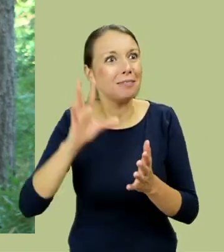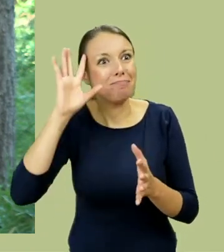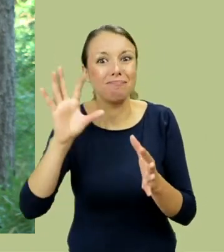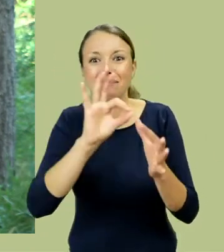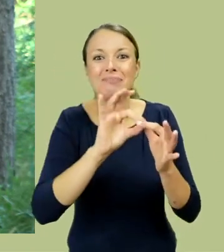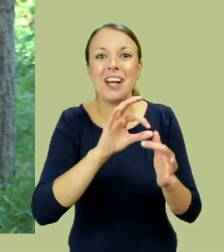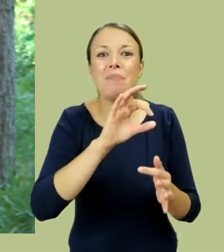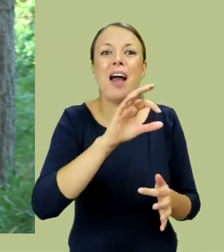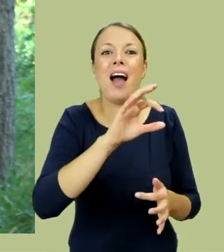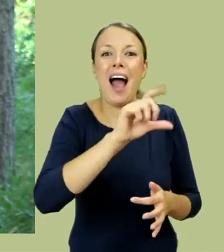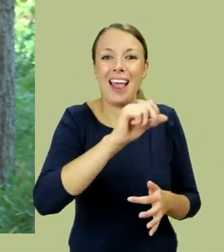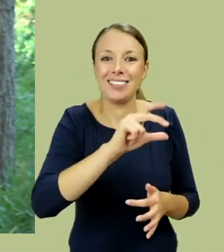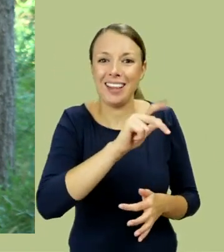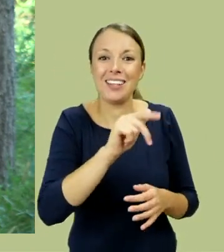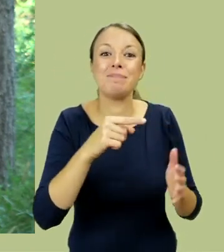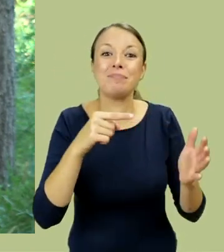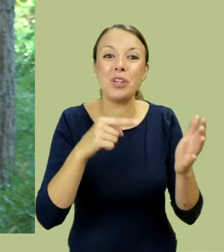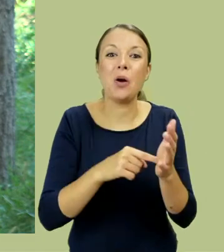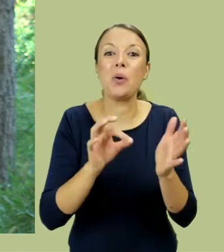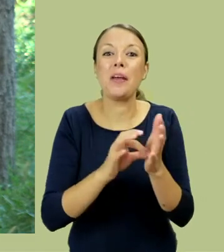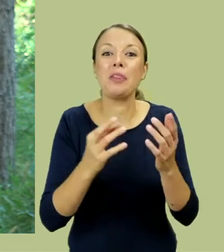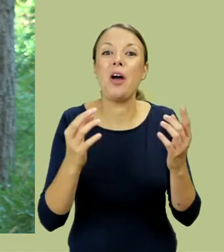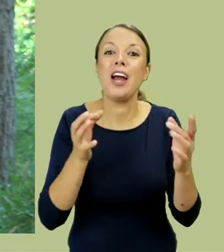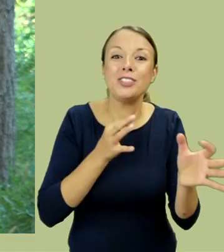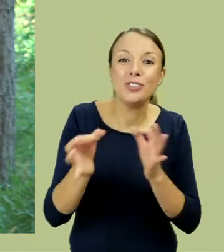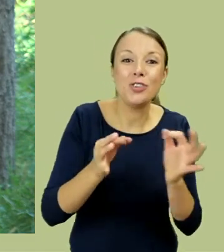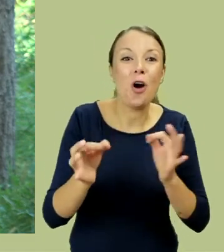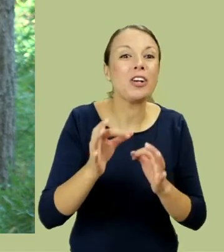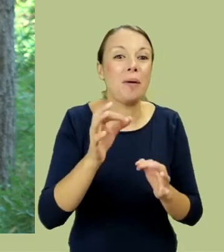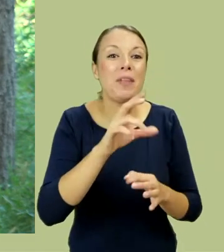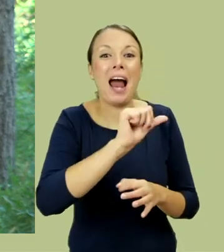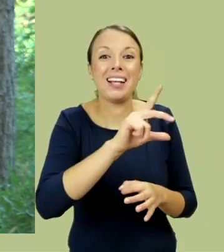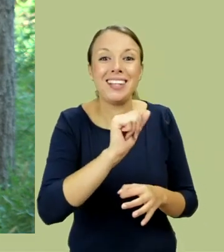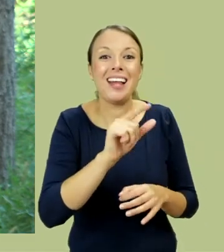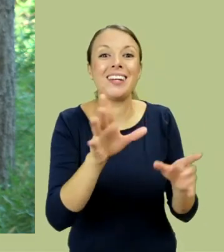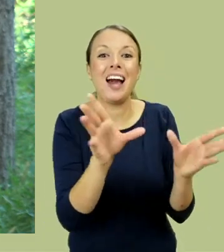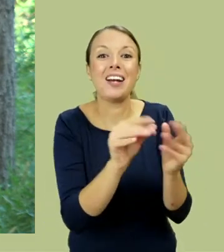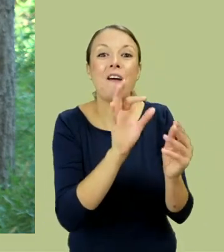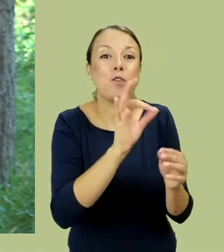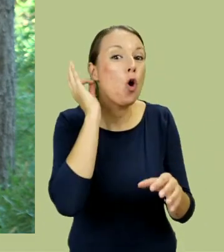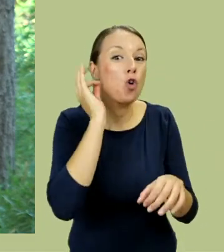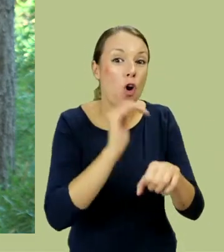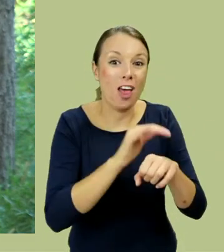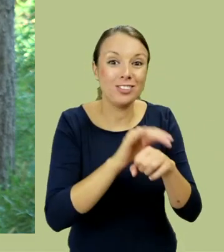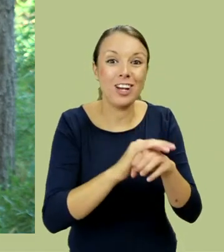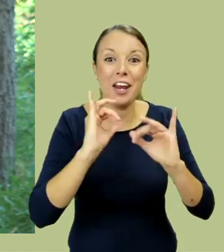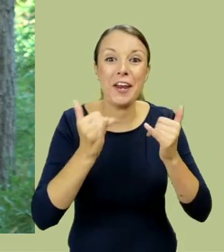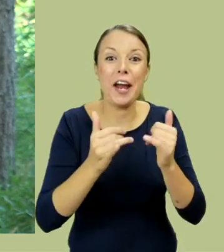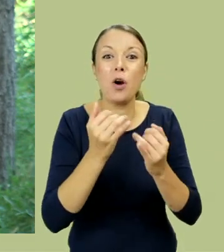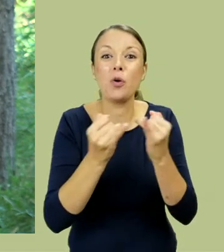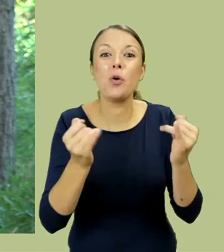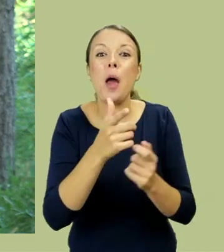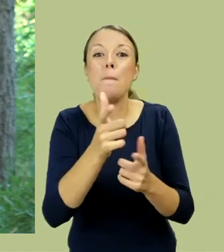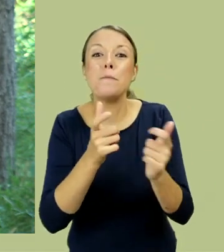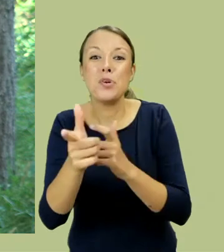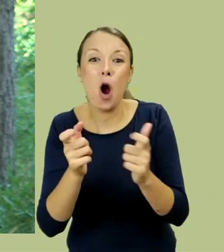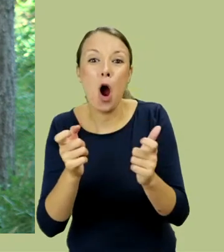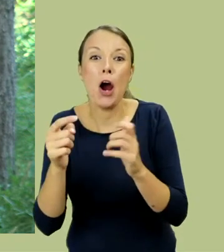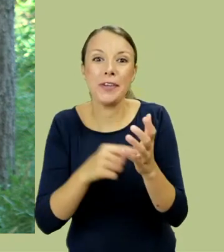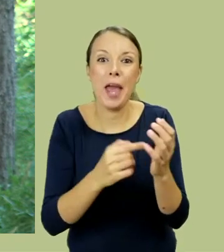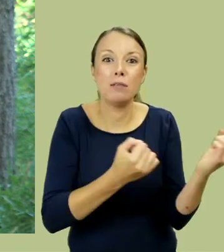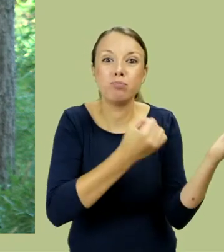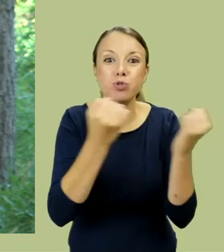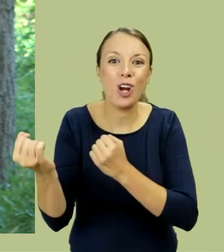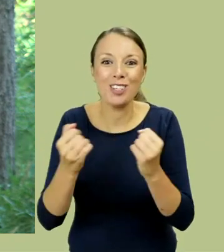zarządzania bronią i przenoszenia broni z koleżankami potrafiła, mimo że to sprawa bardzo poważna i ważna, pisać w sposób lekki